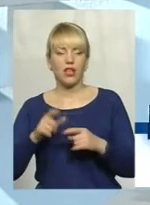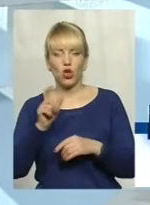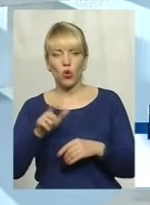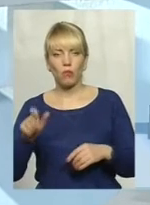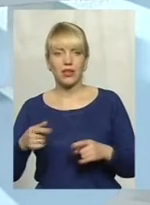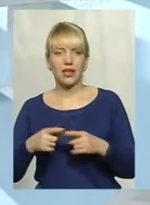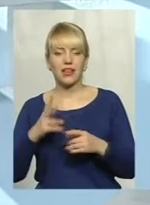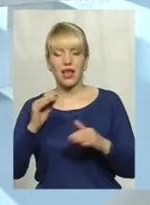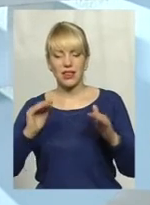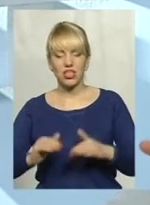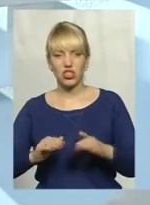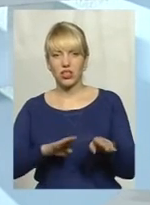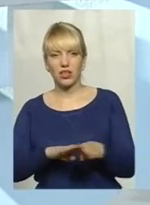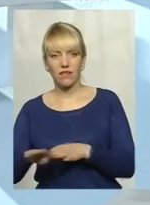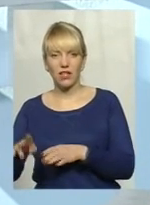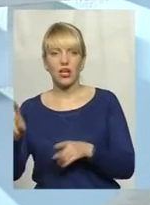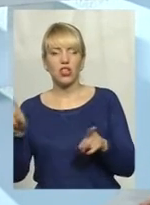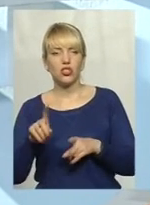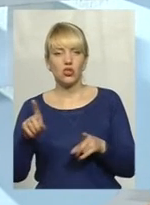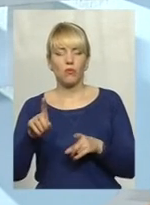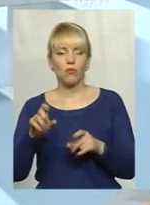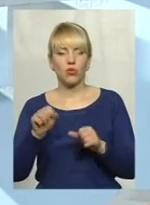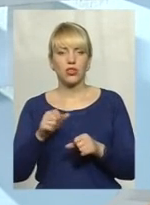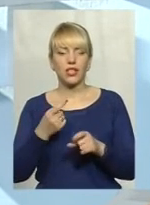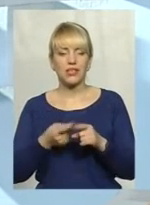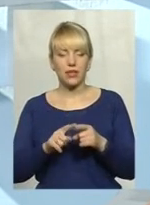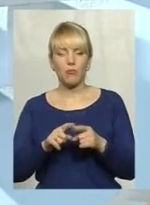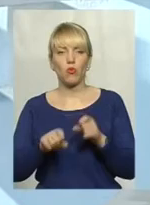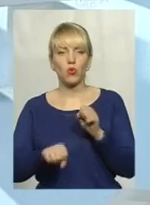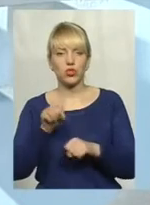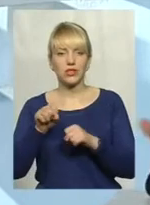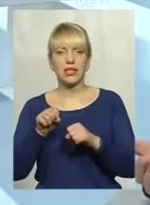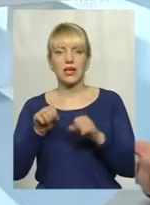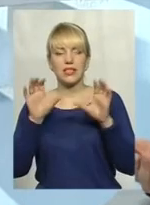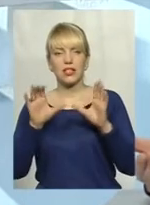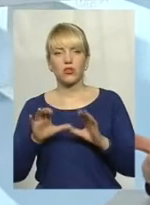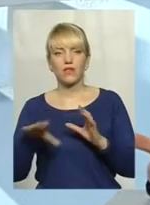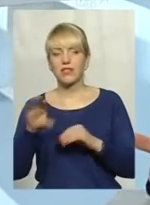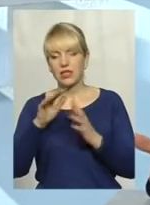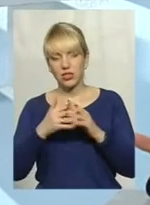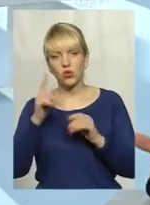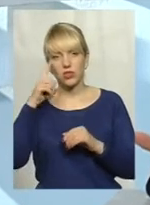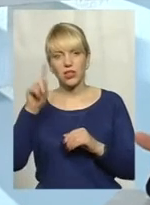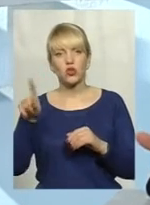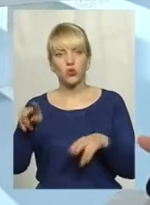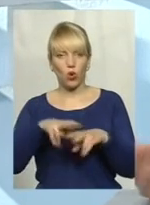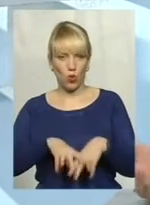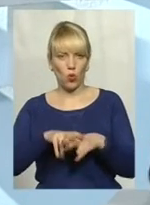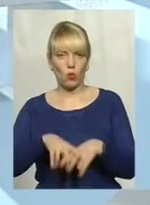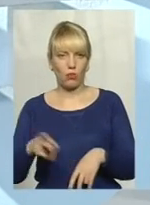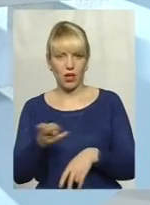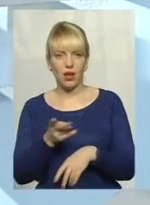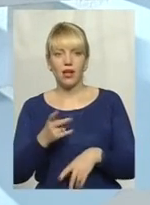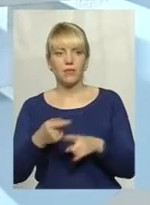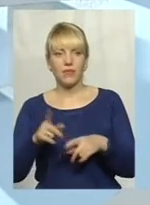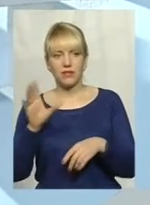рівнях, у тому, що вони діють, що вони можуть цим порушити законодавство. Так, все село знає, що вони там куми і так далі. Ну і все село